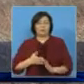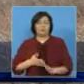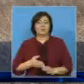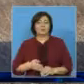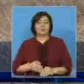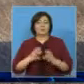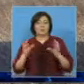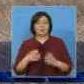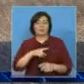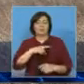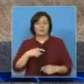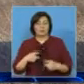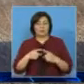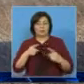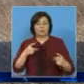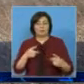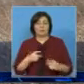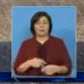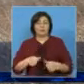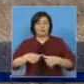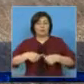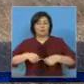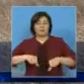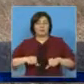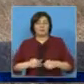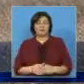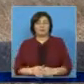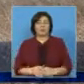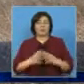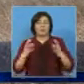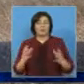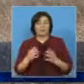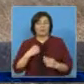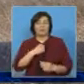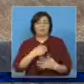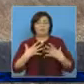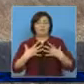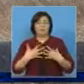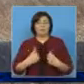ограничительных мер карантина. Берегите ваше здоровье.